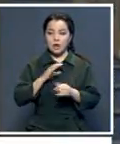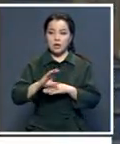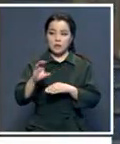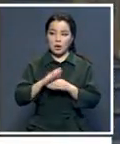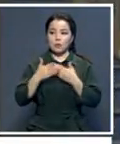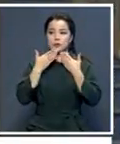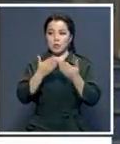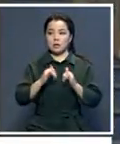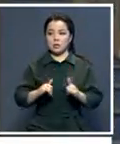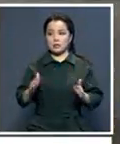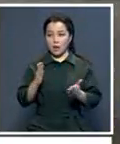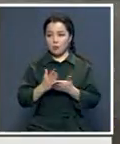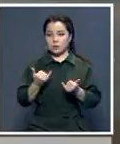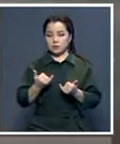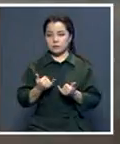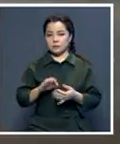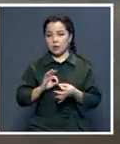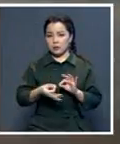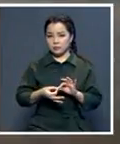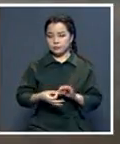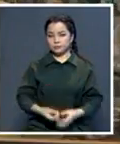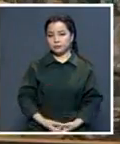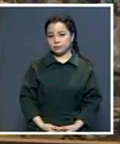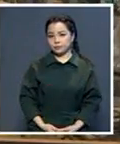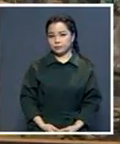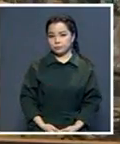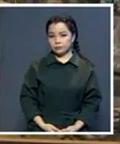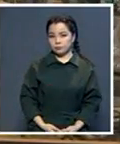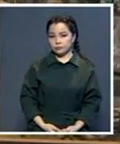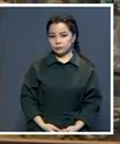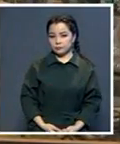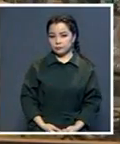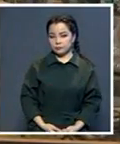экспорттық сұраныстың арқасында. Болат Аманбаев, Ерлан Омашев, Қазақстан ұлттық телеарнасы, Павлодардан.